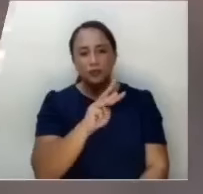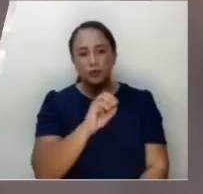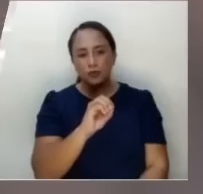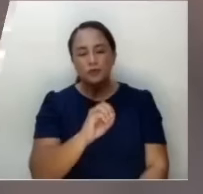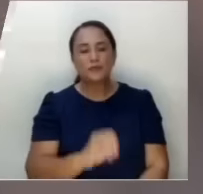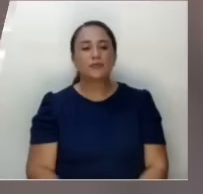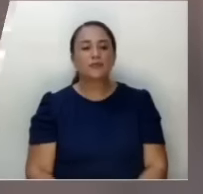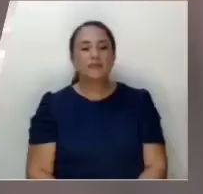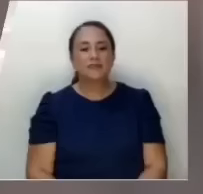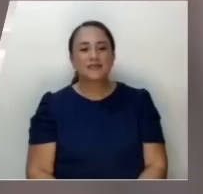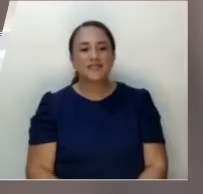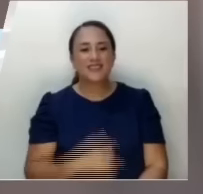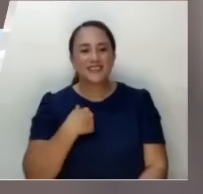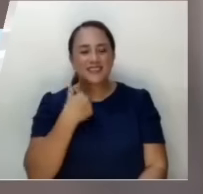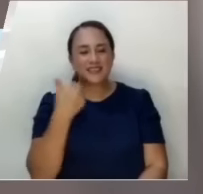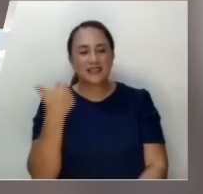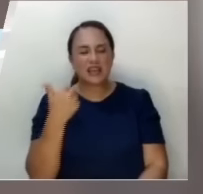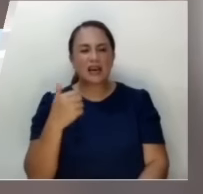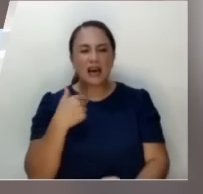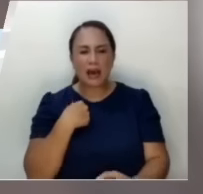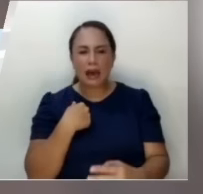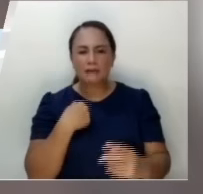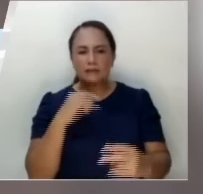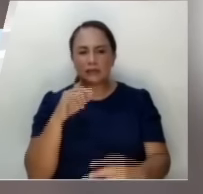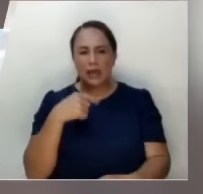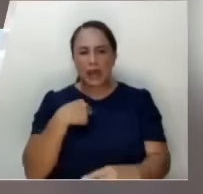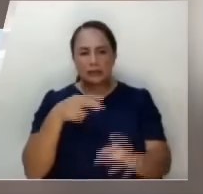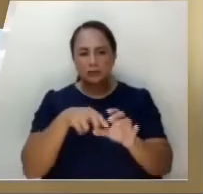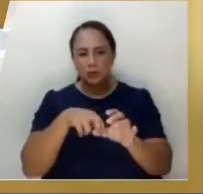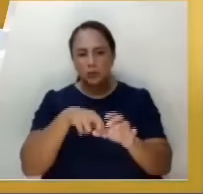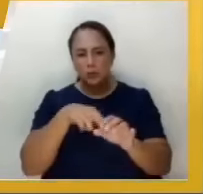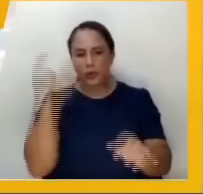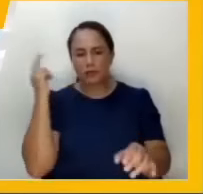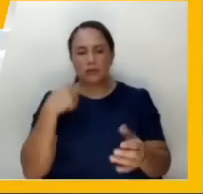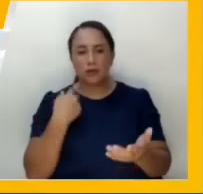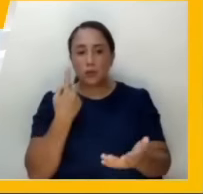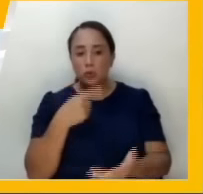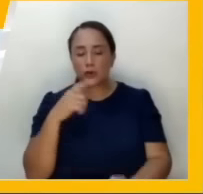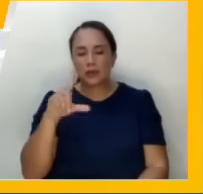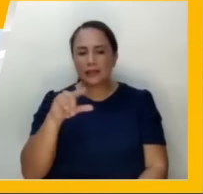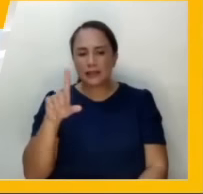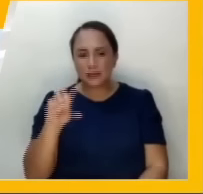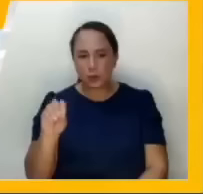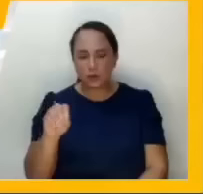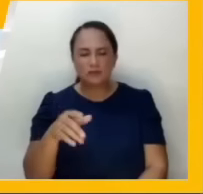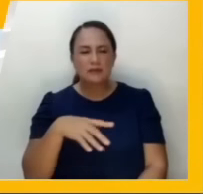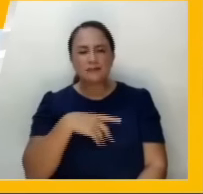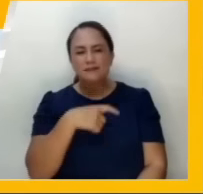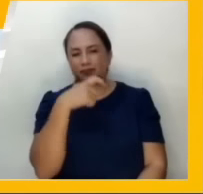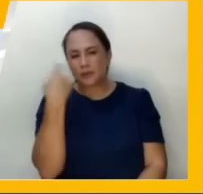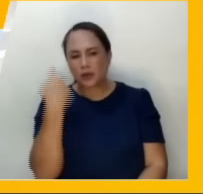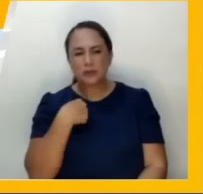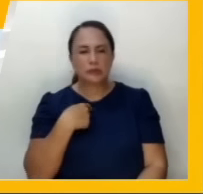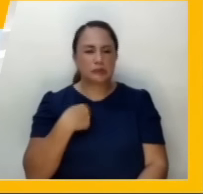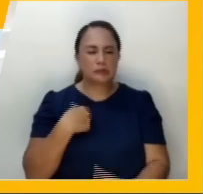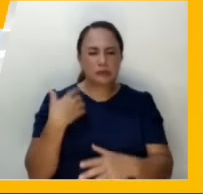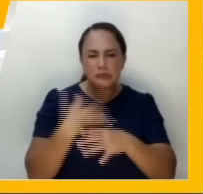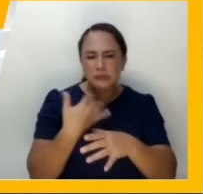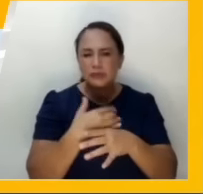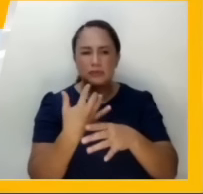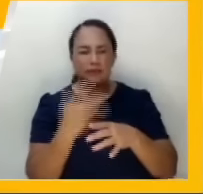Usap-usapan naman online ang I quit message ni Lizzo sa kanyang IG. Pagod na raw siya sa mga puna ng online critics. Tingin ng